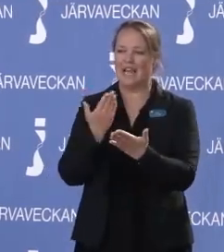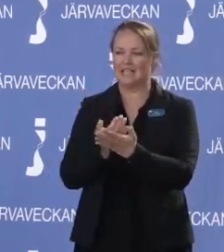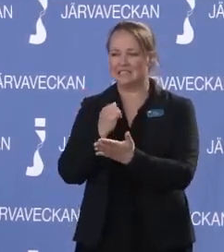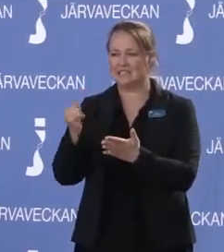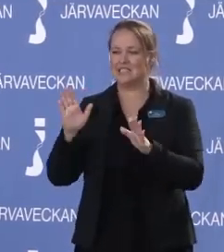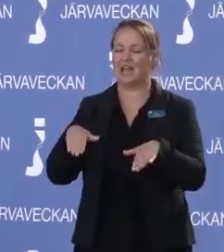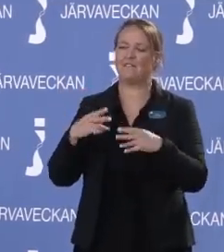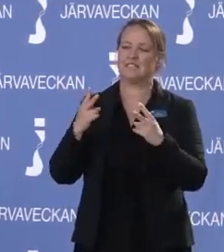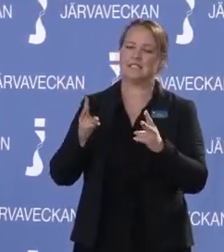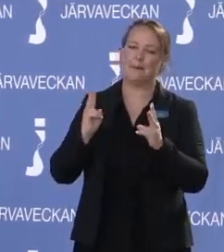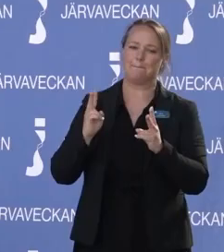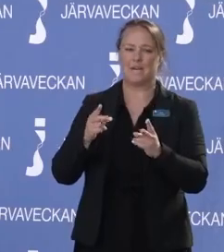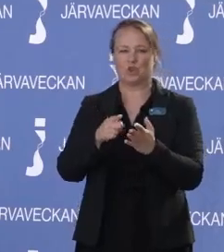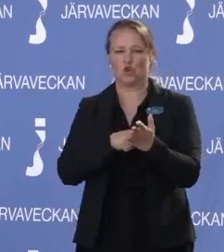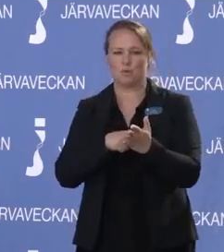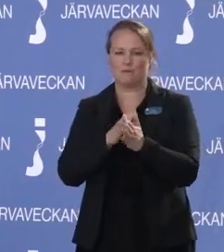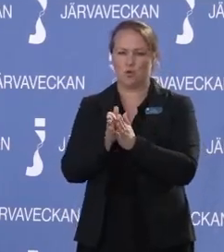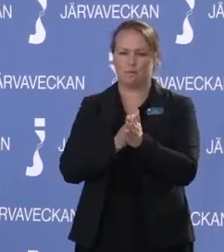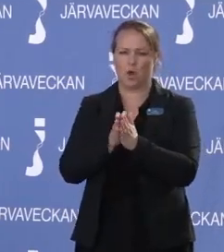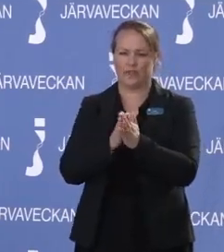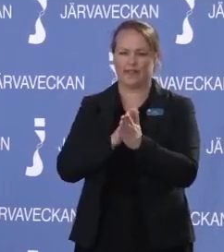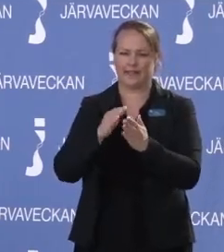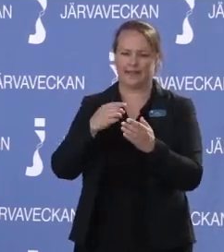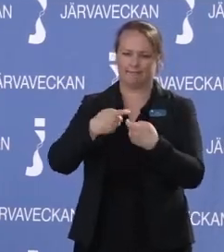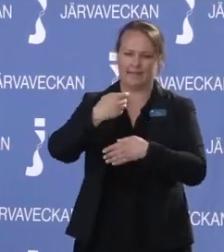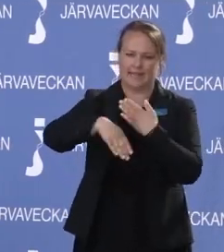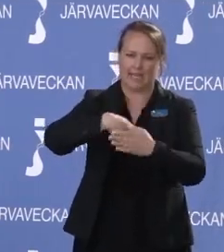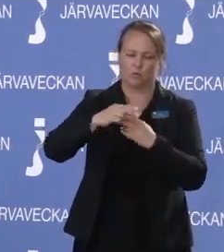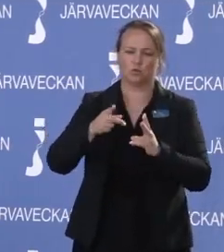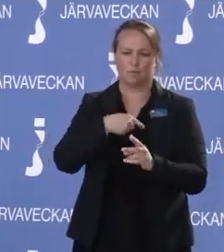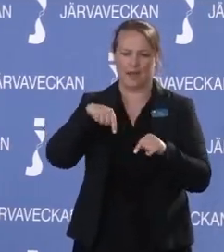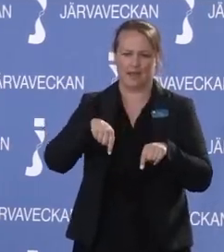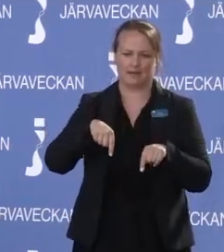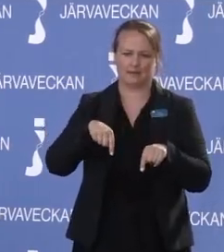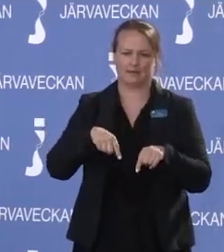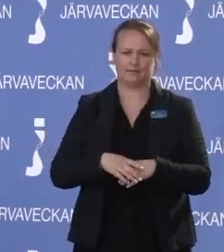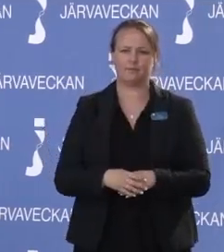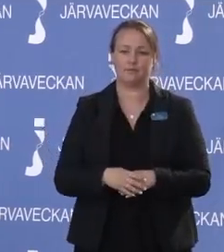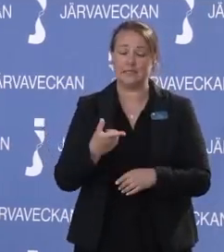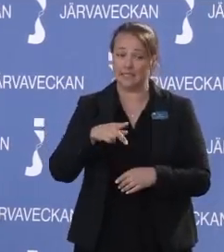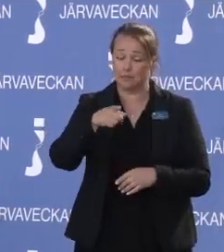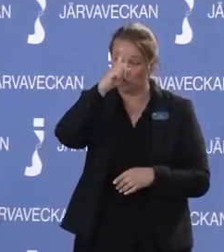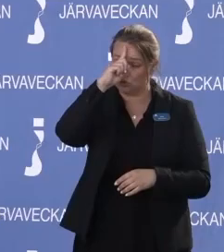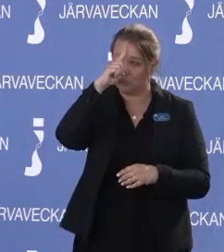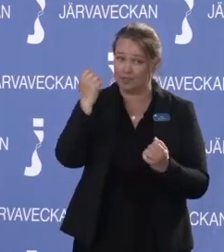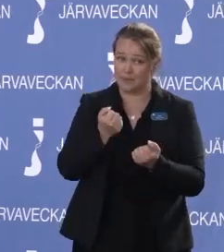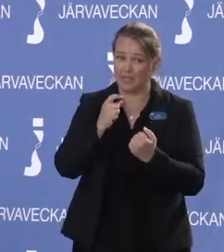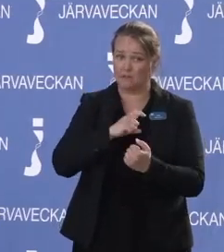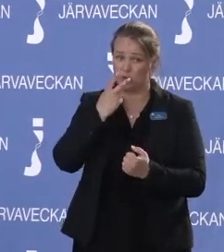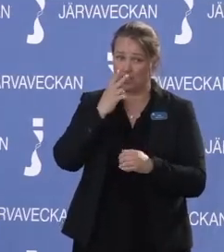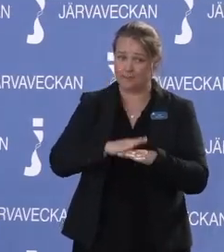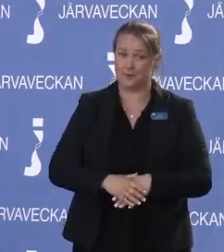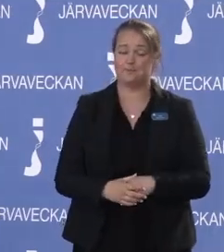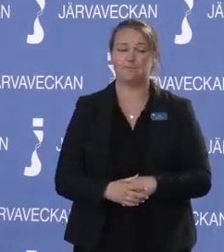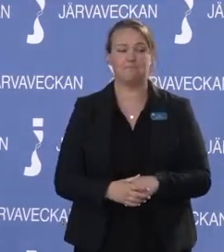liknande integrationsutmaningar som Sverige. Till exempel Tyskland är jättespännande för oss. Mm. Det är